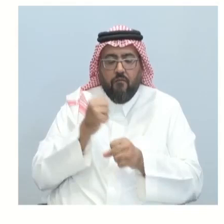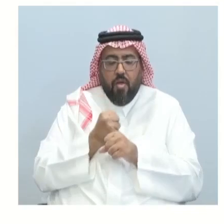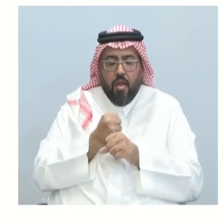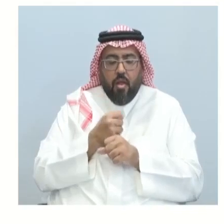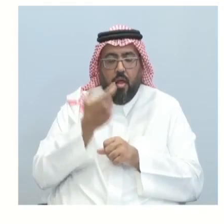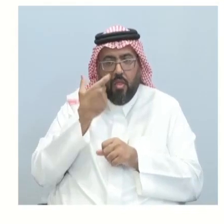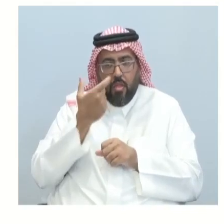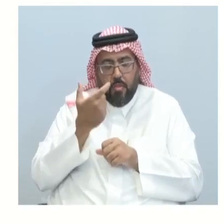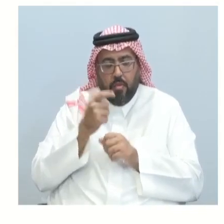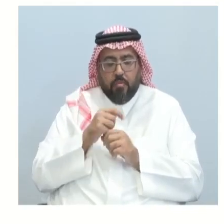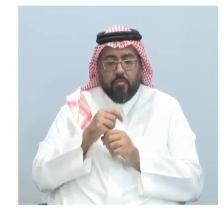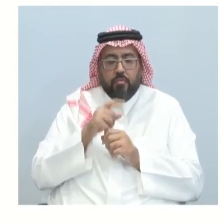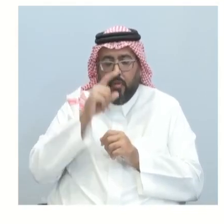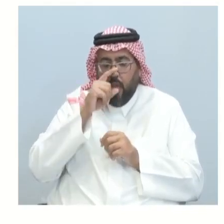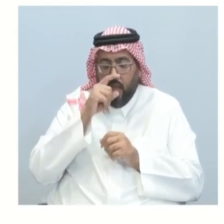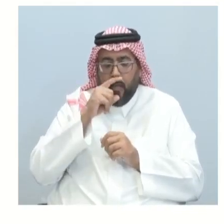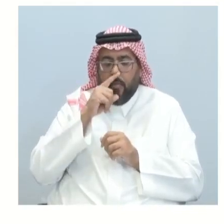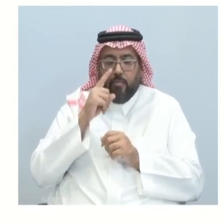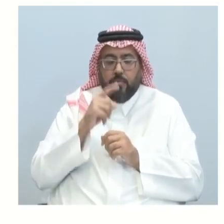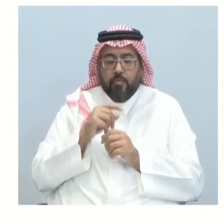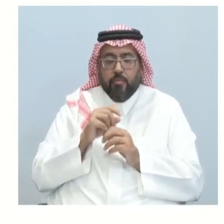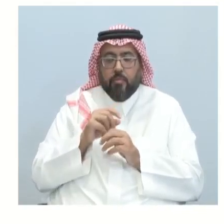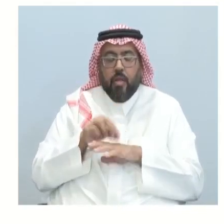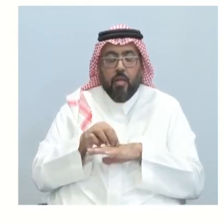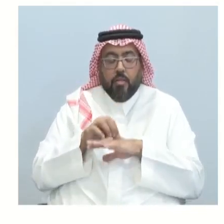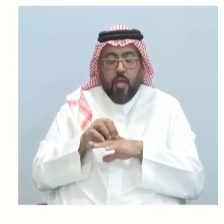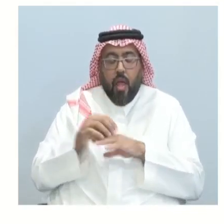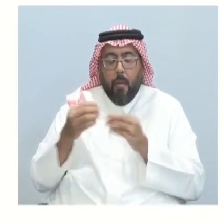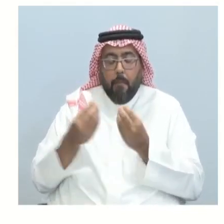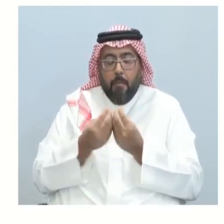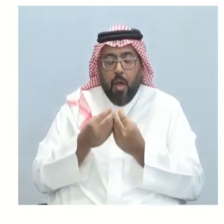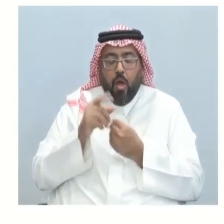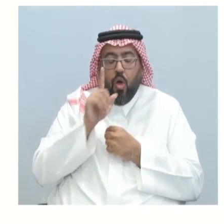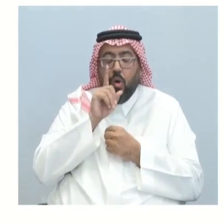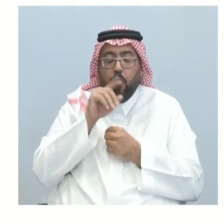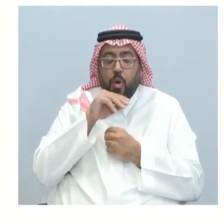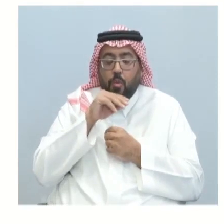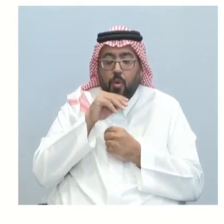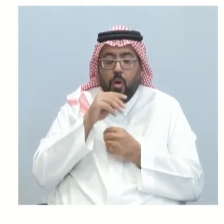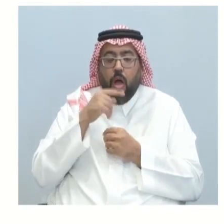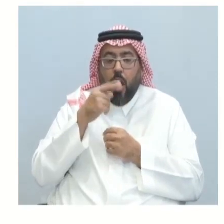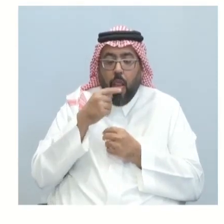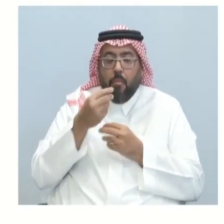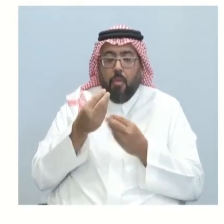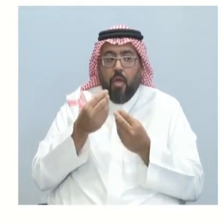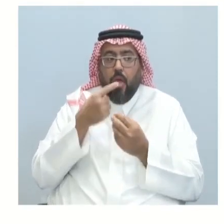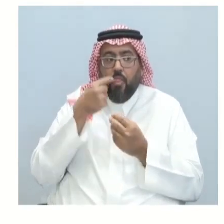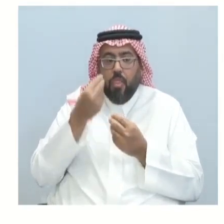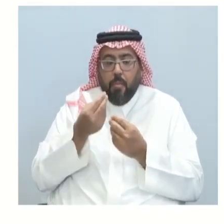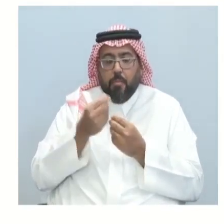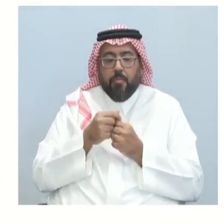هذا يجب ان يكون الانسان مع والديه عذب الحديث